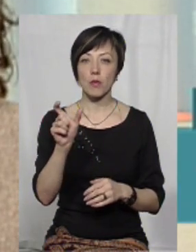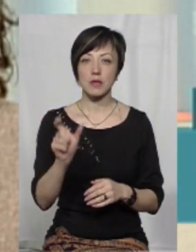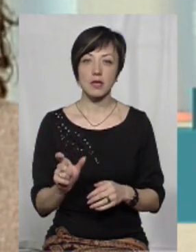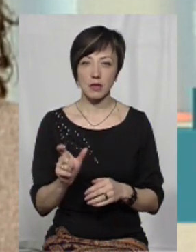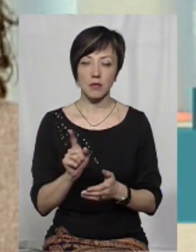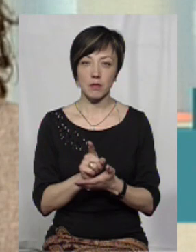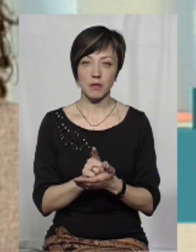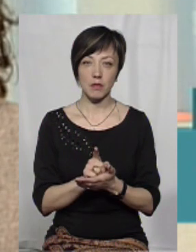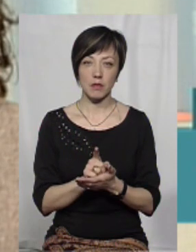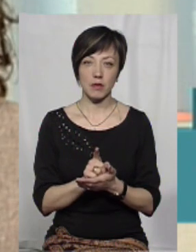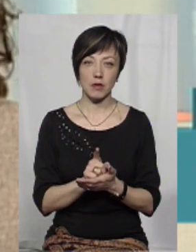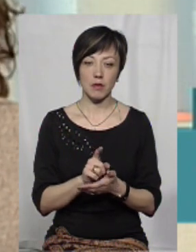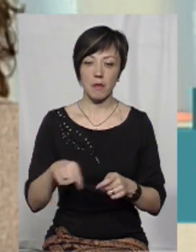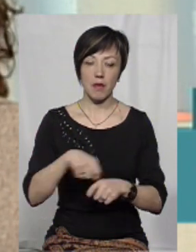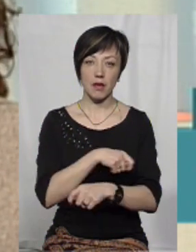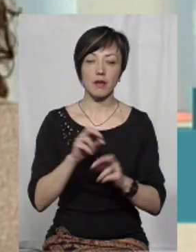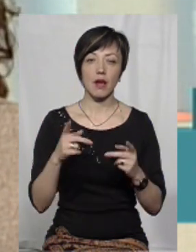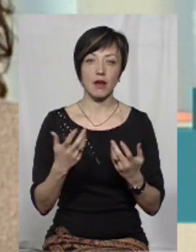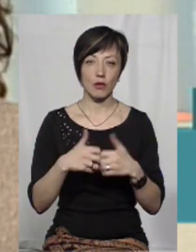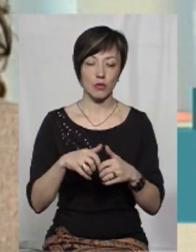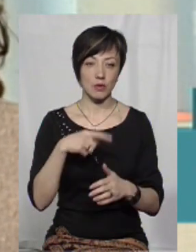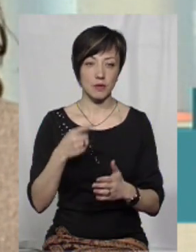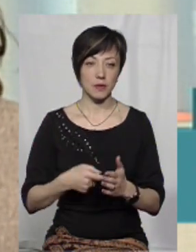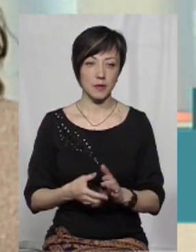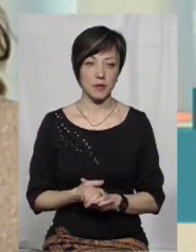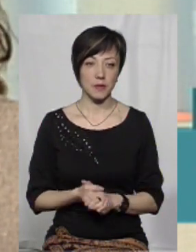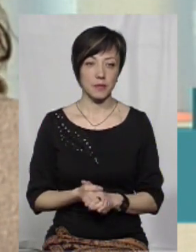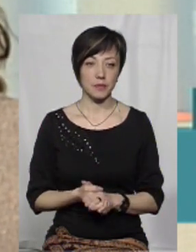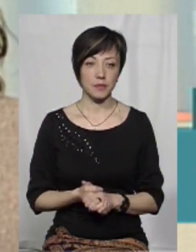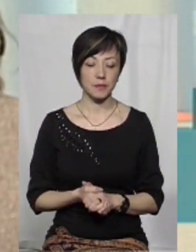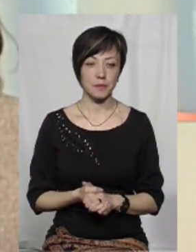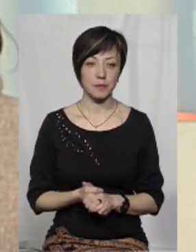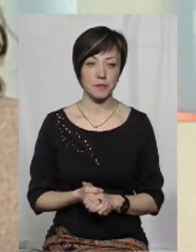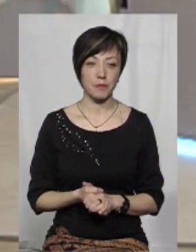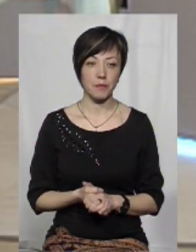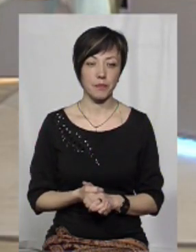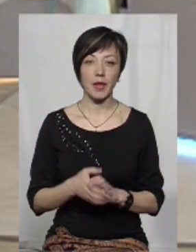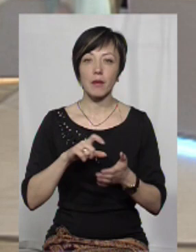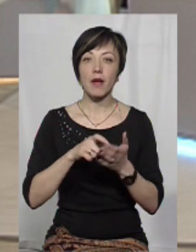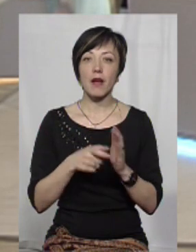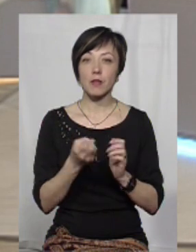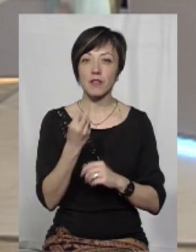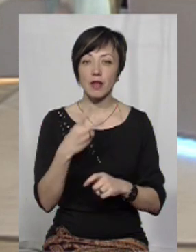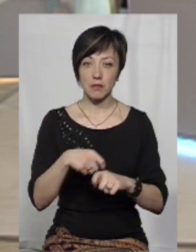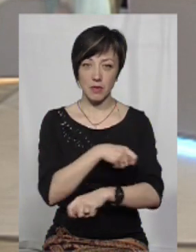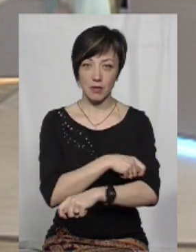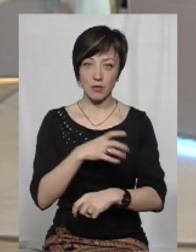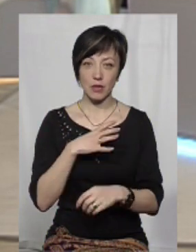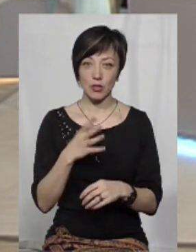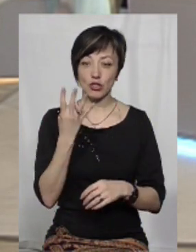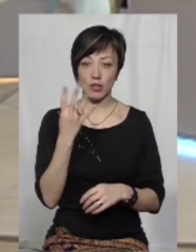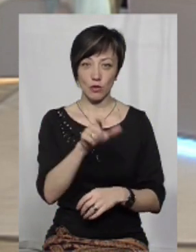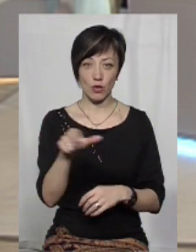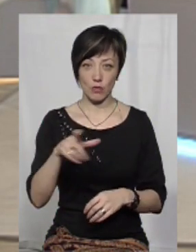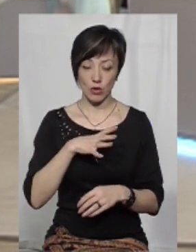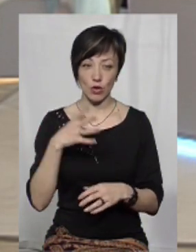пацієнта, я не знаю, там квадратних метрів, як там воно? Наташа, може, не підскажеться. Та там палати по 12 квадратних метрів, там